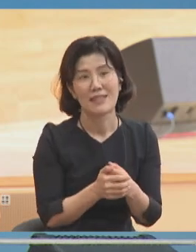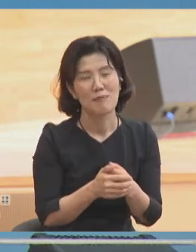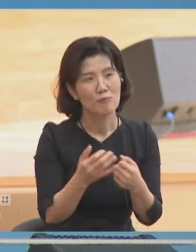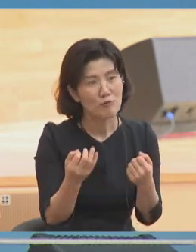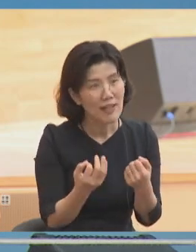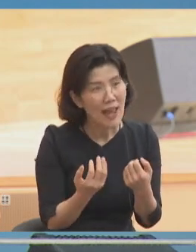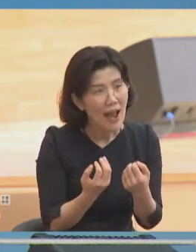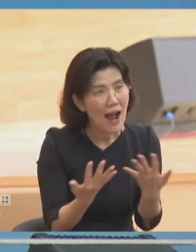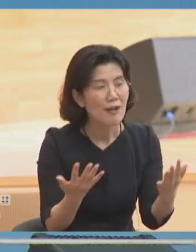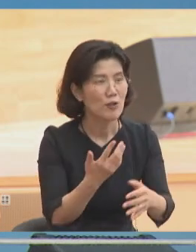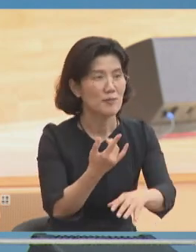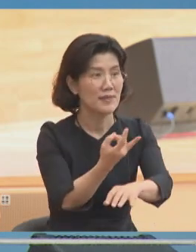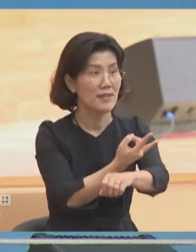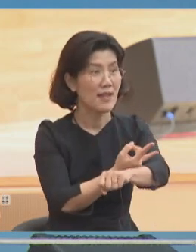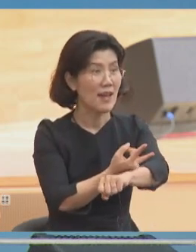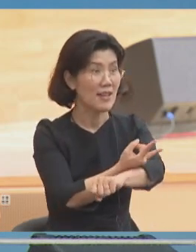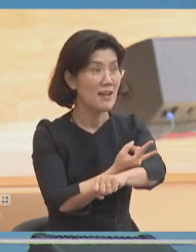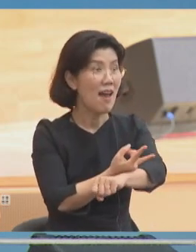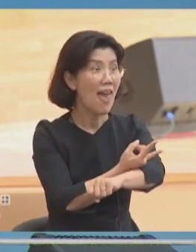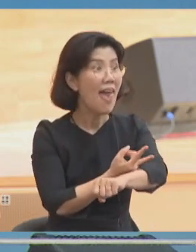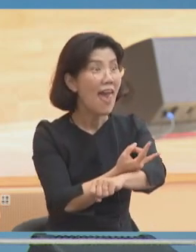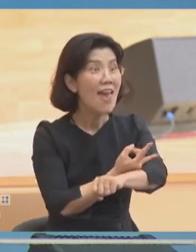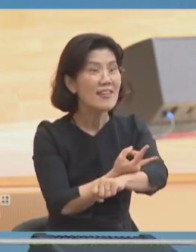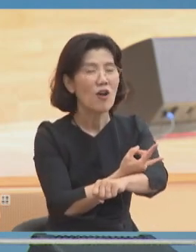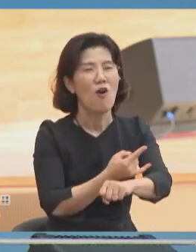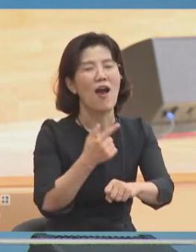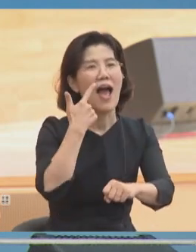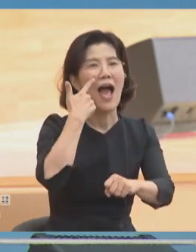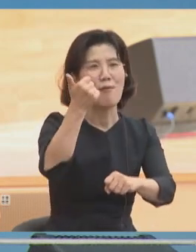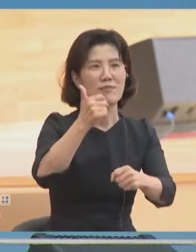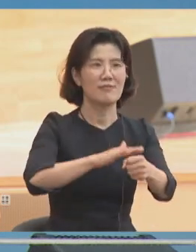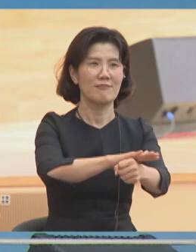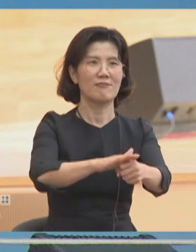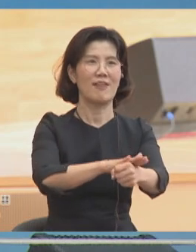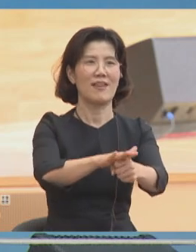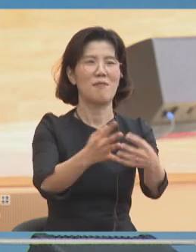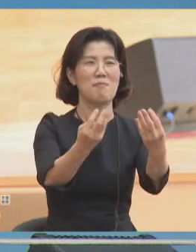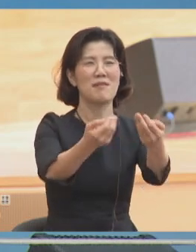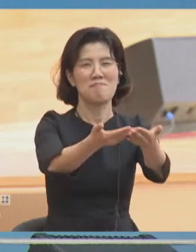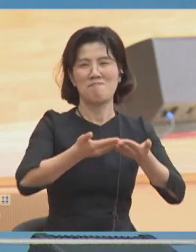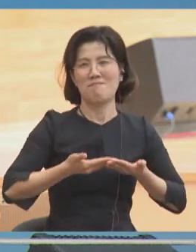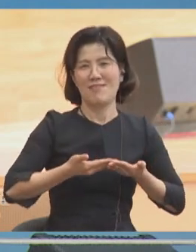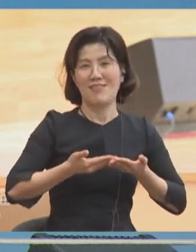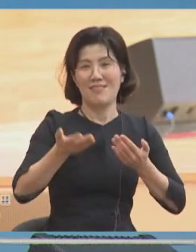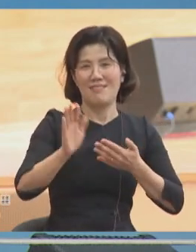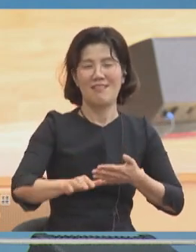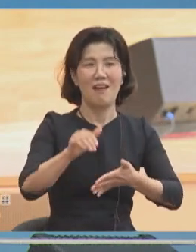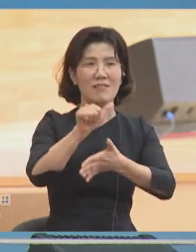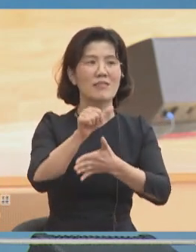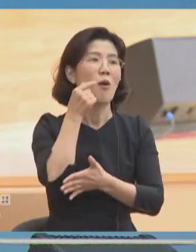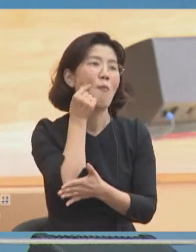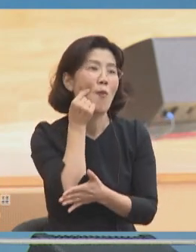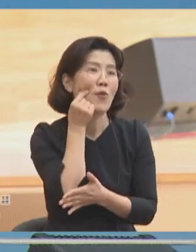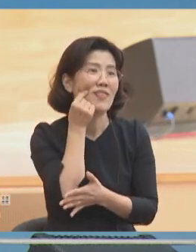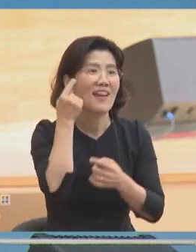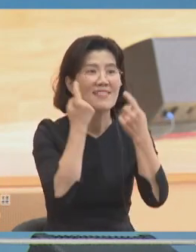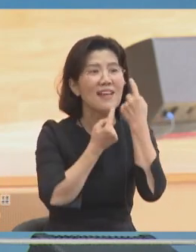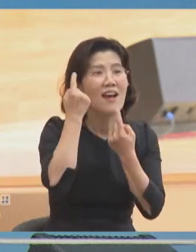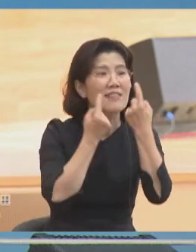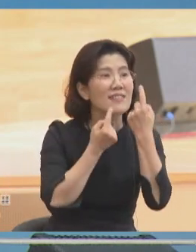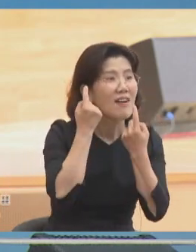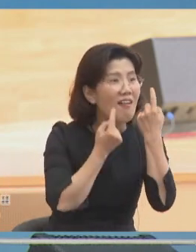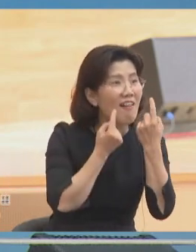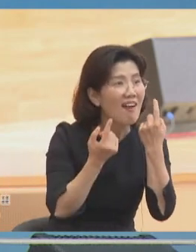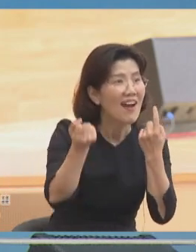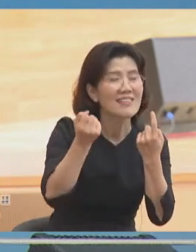장자는 아버지 이삭의 총회를 받게 됩니다 근 한편 평생 장자가 되지 못한이 상처를 가지고 있는